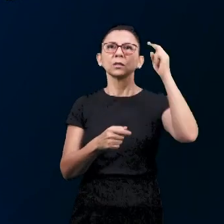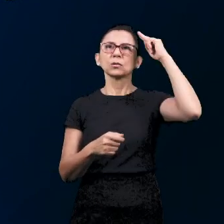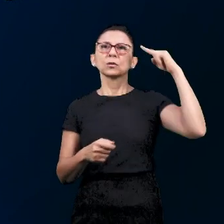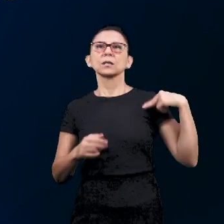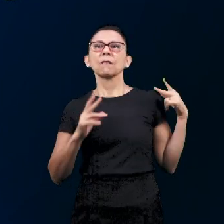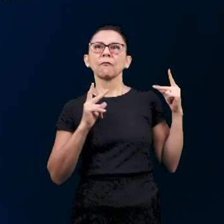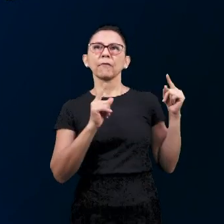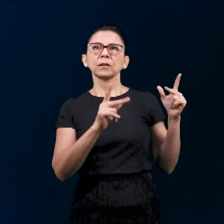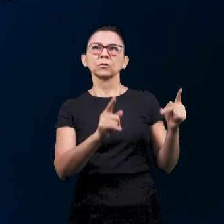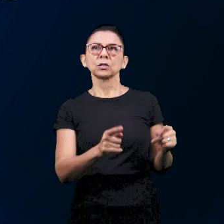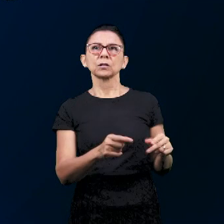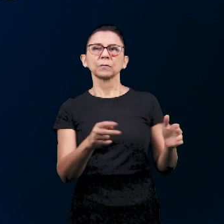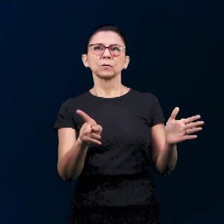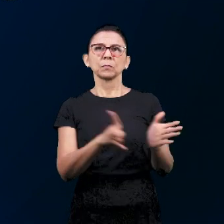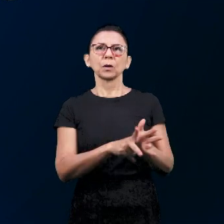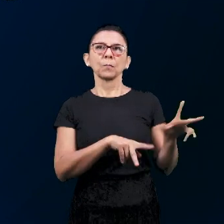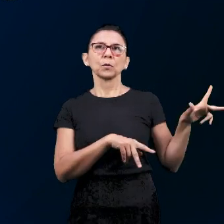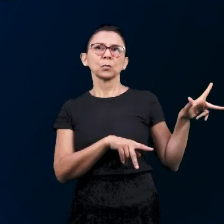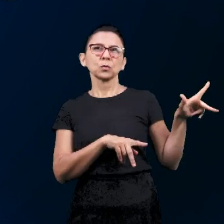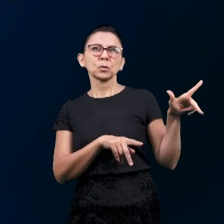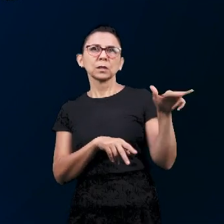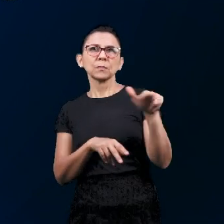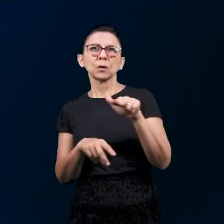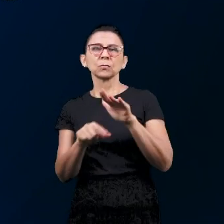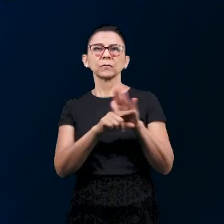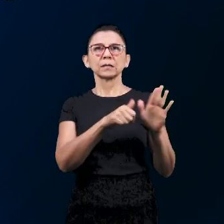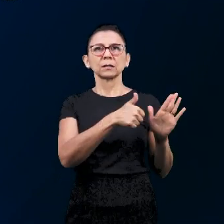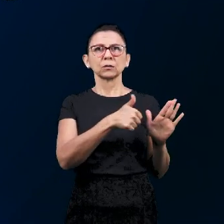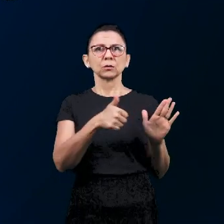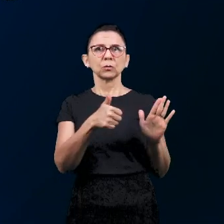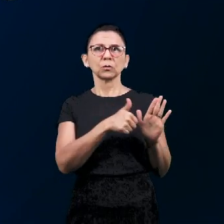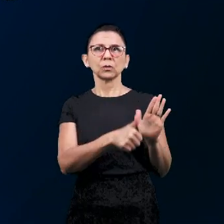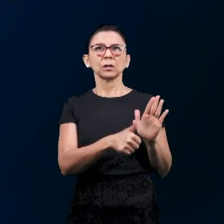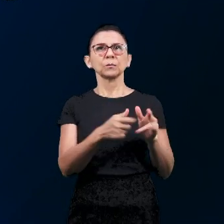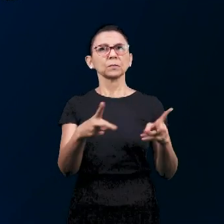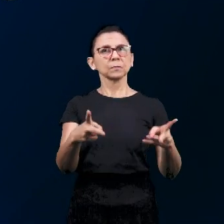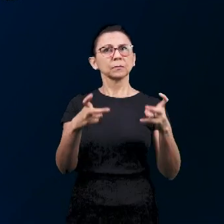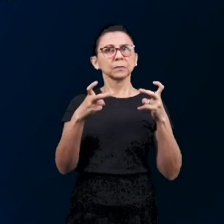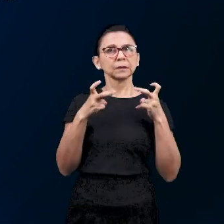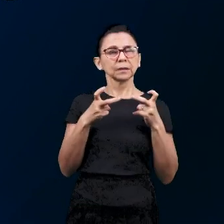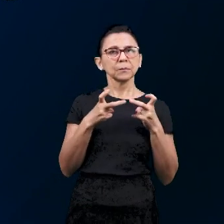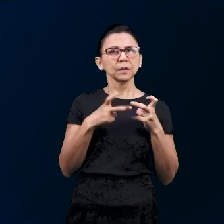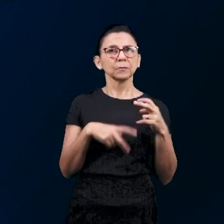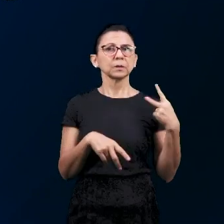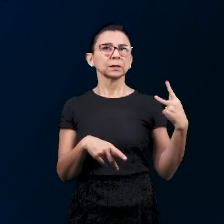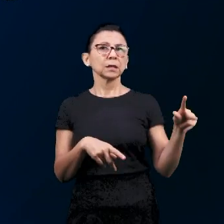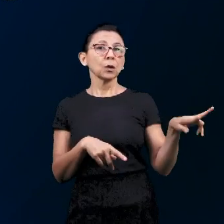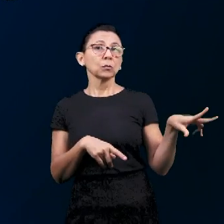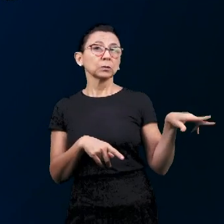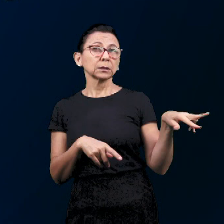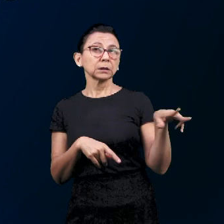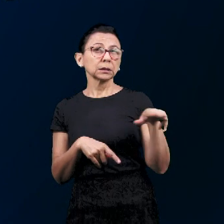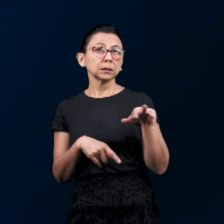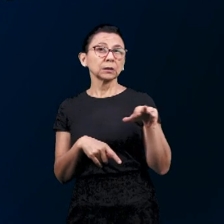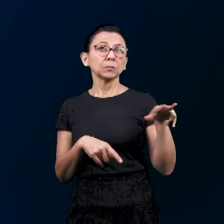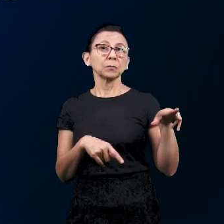est vendu par ses frères, et au verset 11, nous notons quand il lui dit,